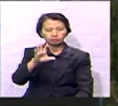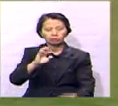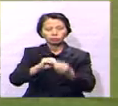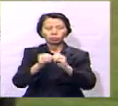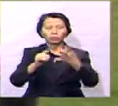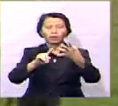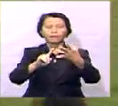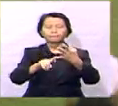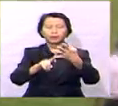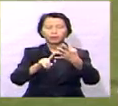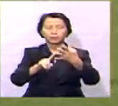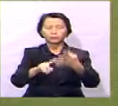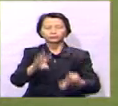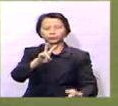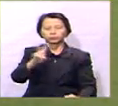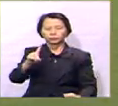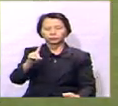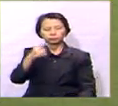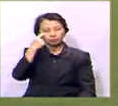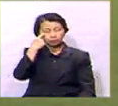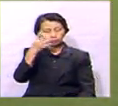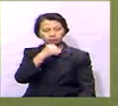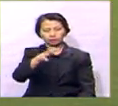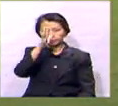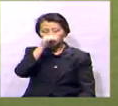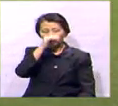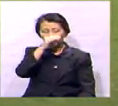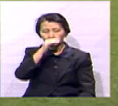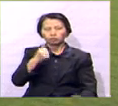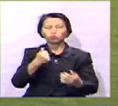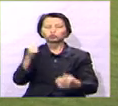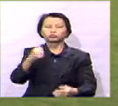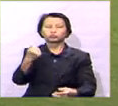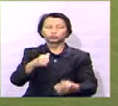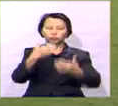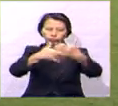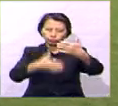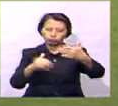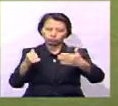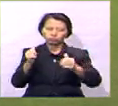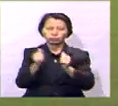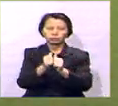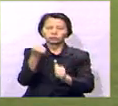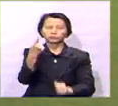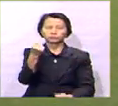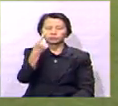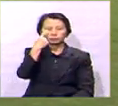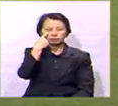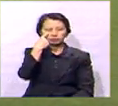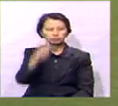tangga keempat dengan 21 mata. Sementara Melaka United di tangga ke-10 dengan 11 mata.